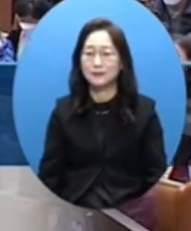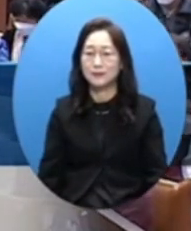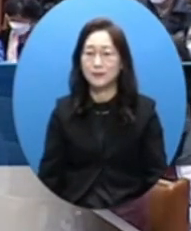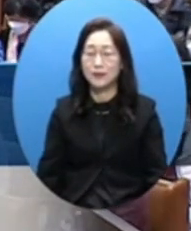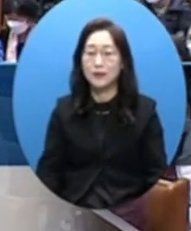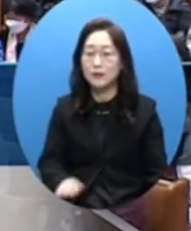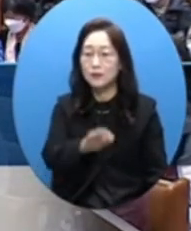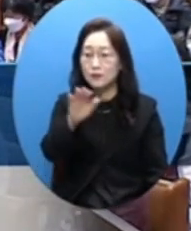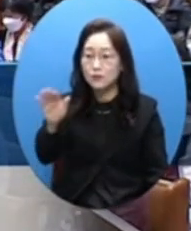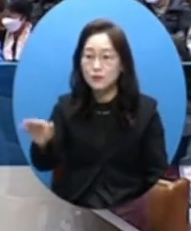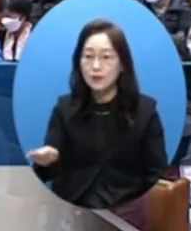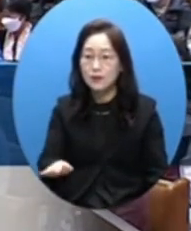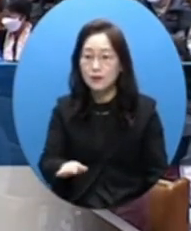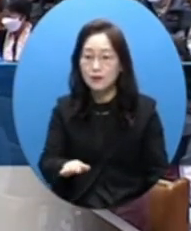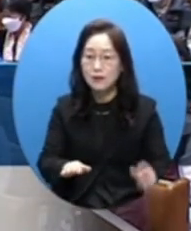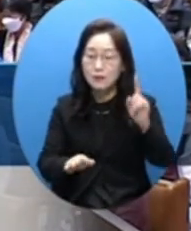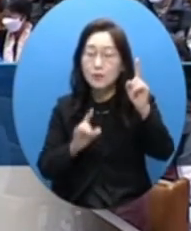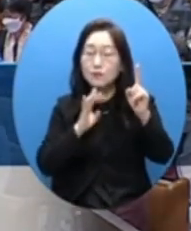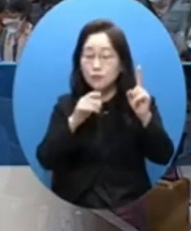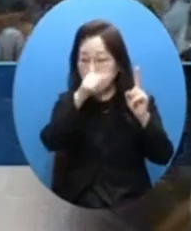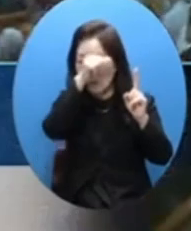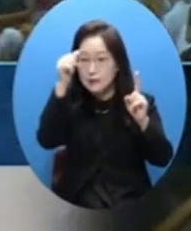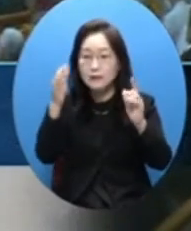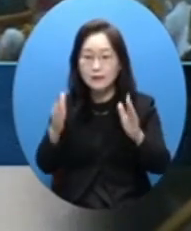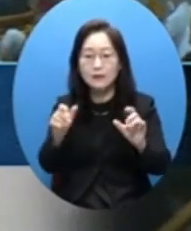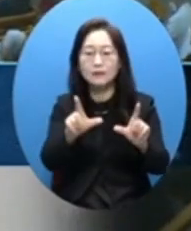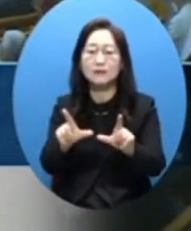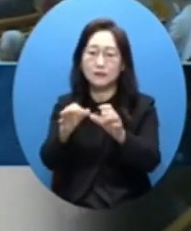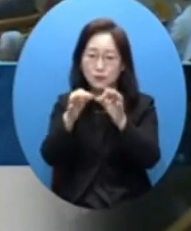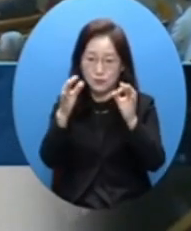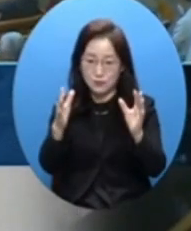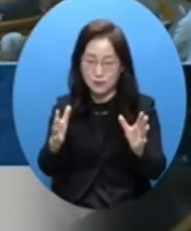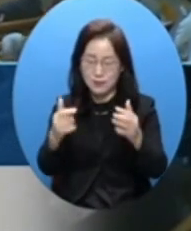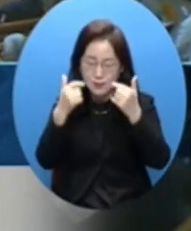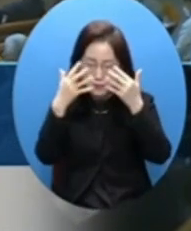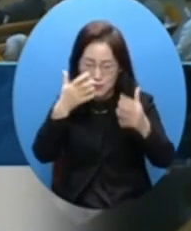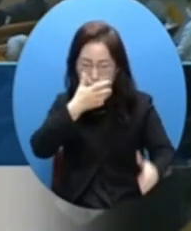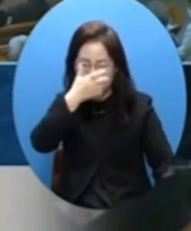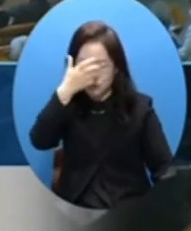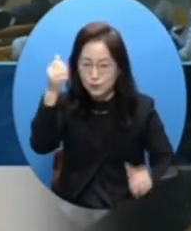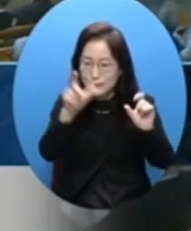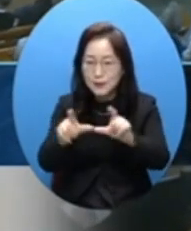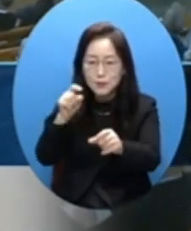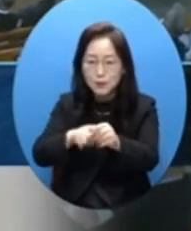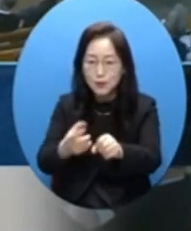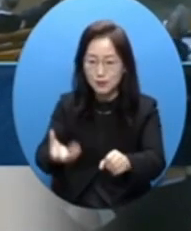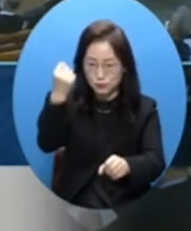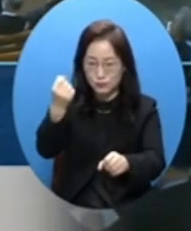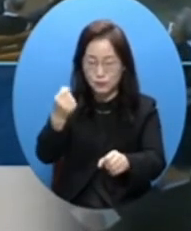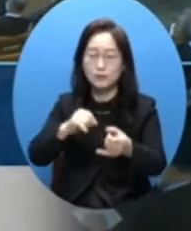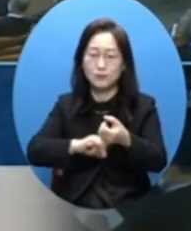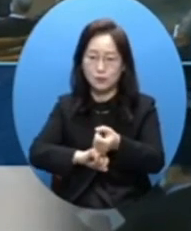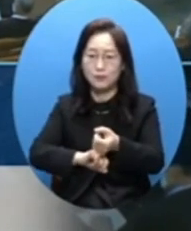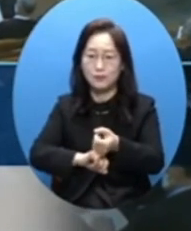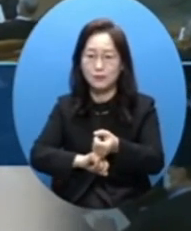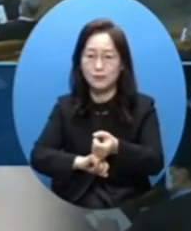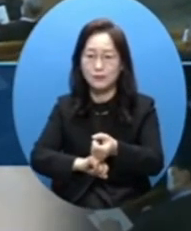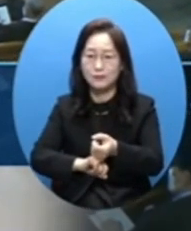우리가 단 한 번뿐인 인생을 살아갈 때 분명한 꿈과 삶의 목표를 갖고 살아야 합니다